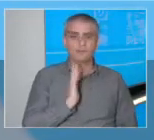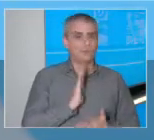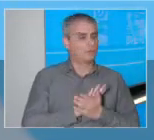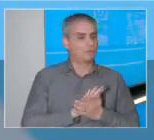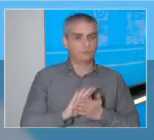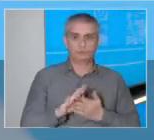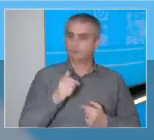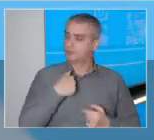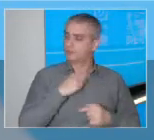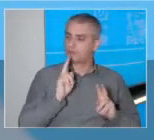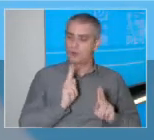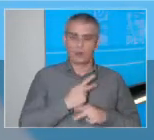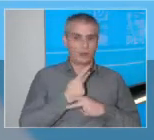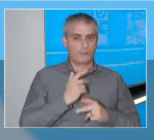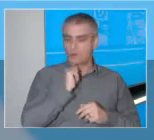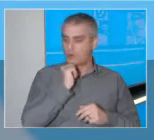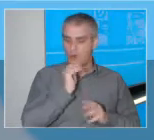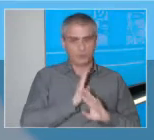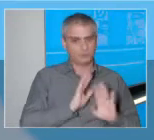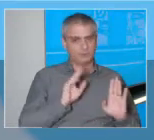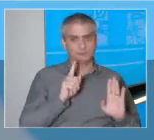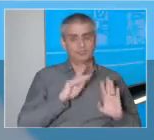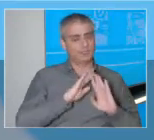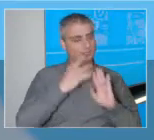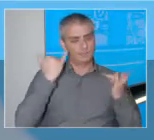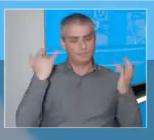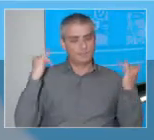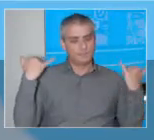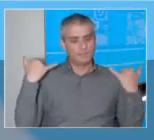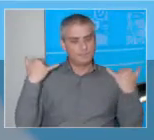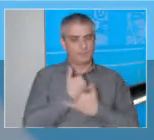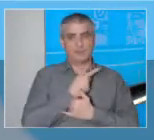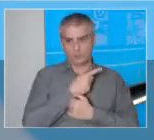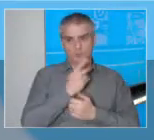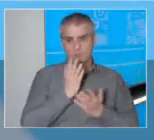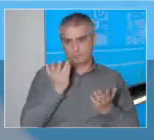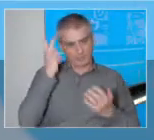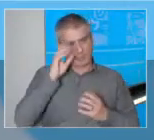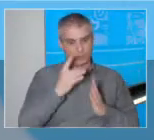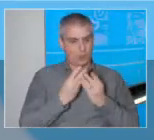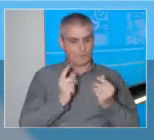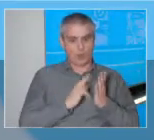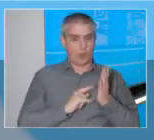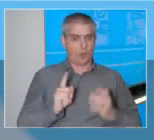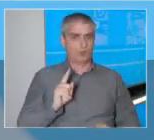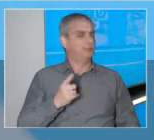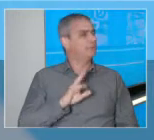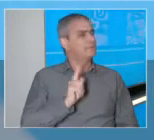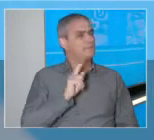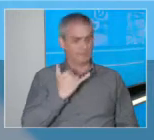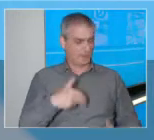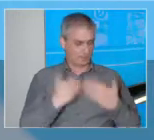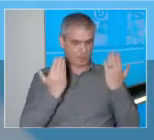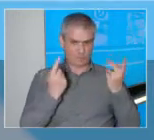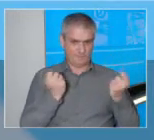פשוט, אנחנו לא מסוגלים, לא רוצים, וזה בניגוד לכל היגיון שאנחנו נסתמך, כן. על חומר בלתי חוקי. תגיד, מי הבוקר